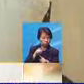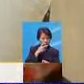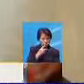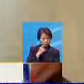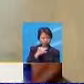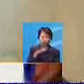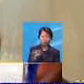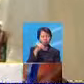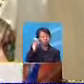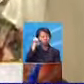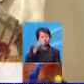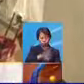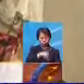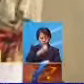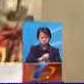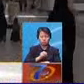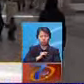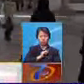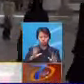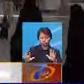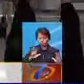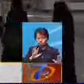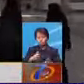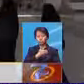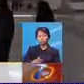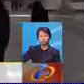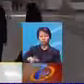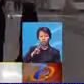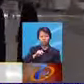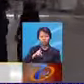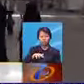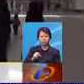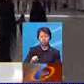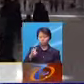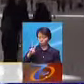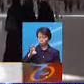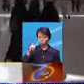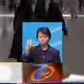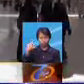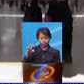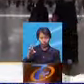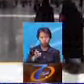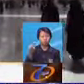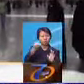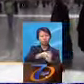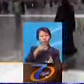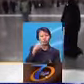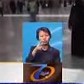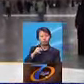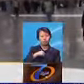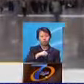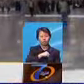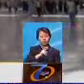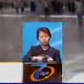telah mengambil inisiatif menubuhkan Majlis Kawal Selia Umrah MKSU pada 2014. Ia dianggotai 12 ahli